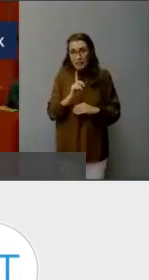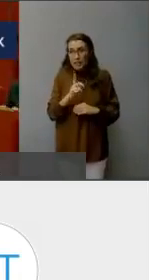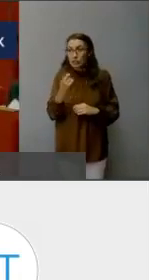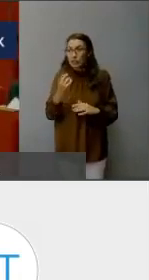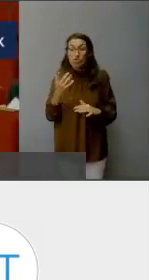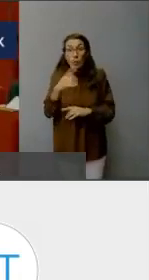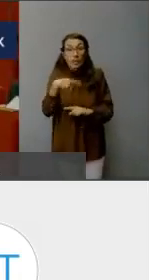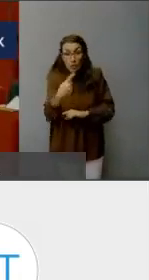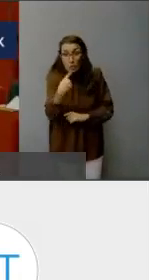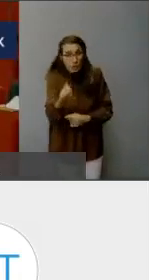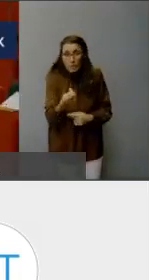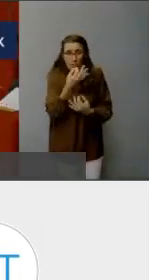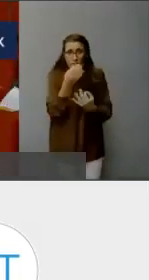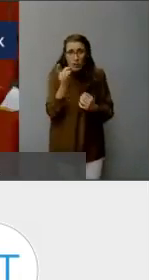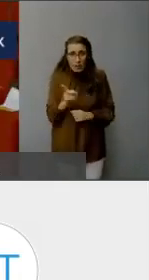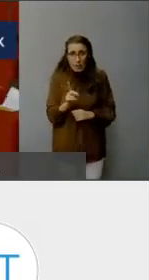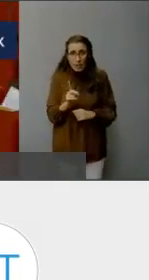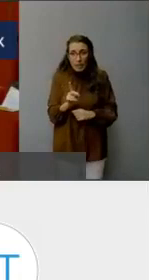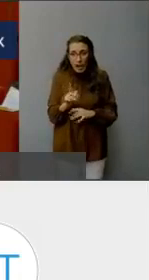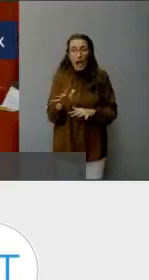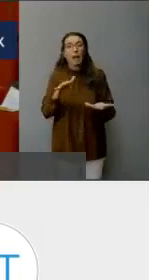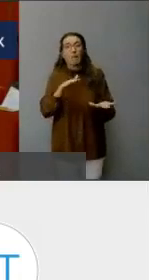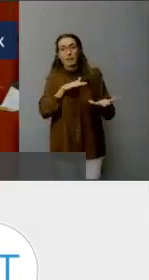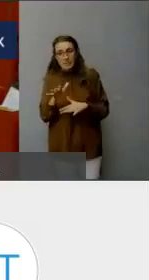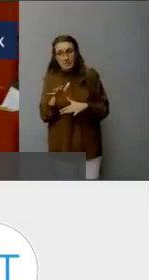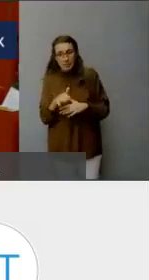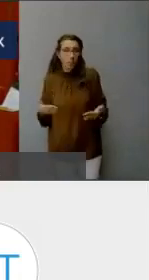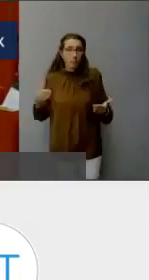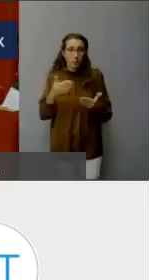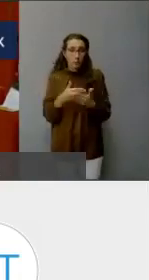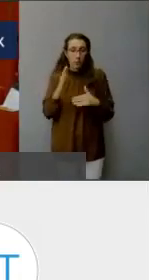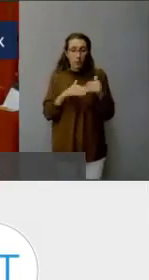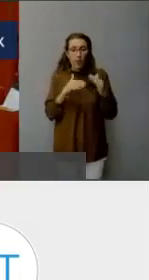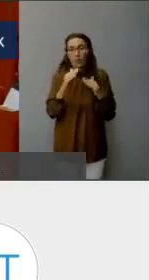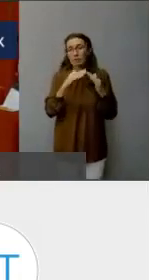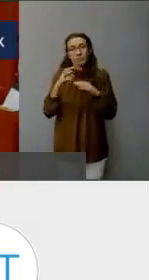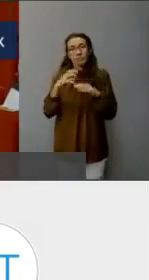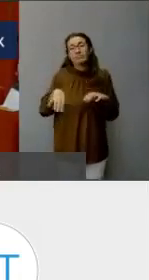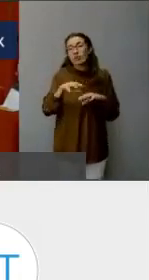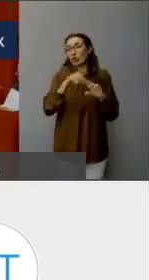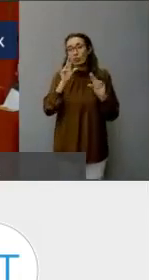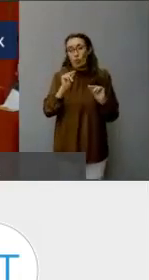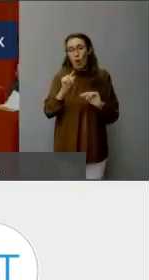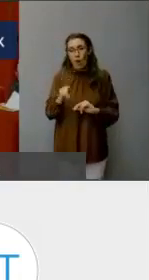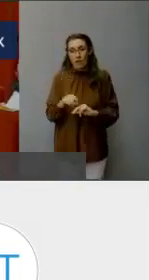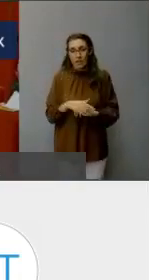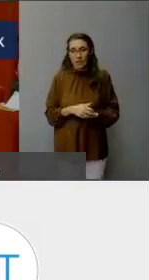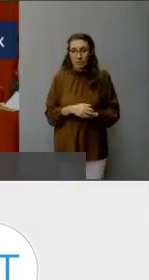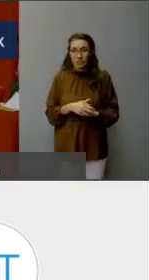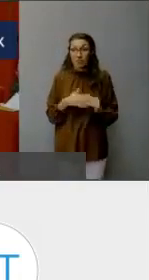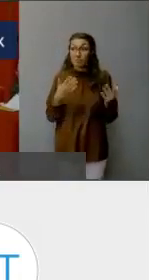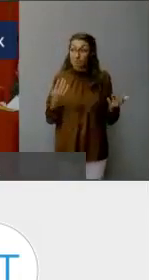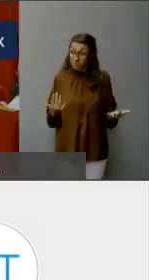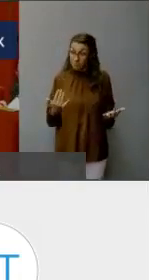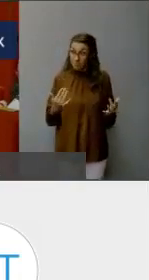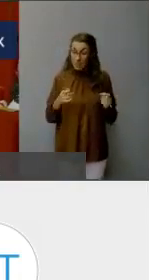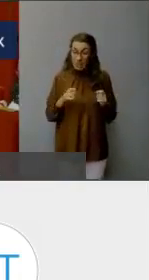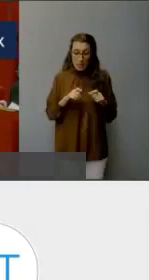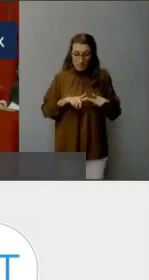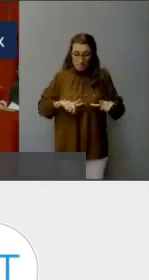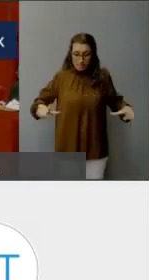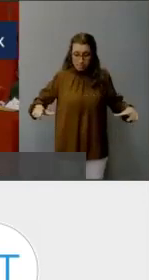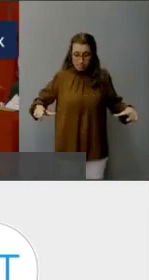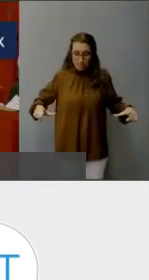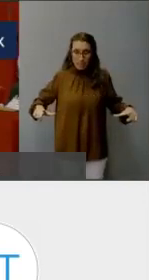propone una nuova edificazione una nuova costruzione di dimensioni vastissime su un'intera